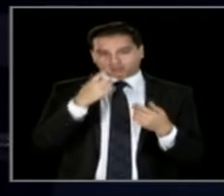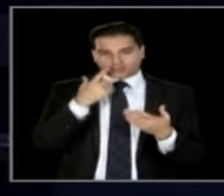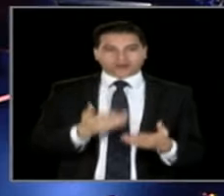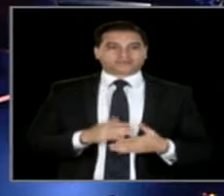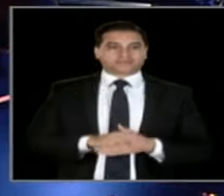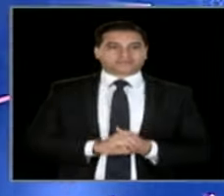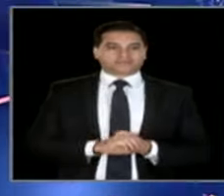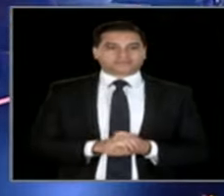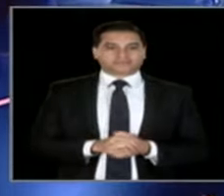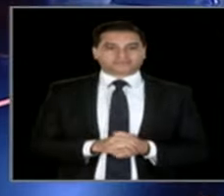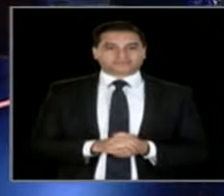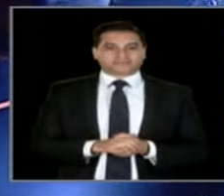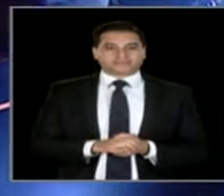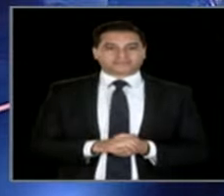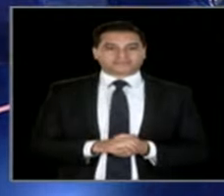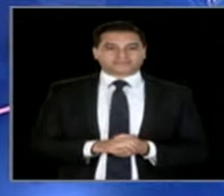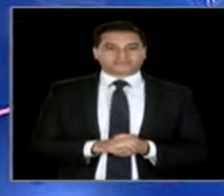هو